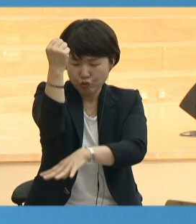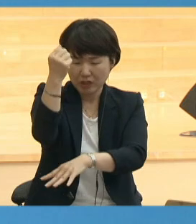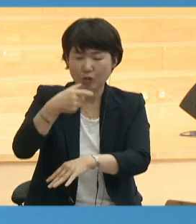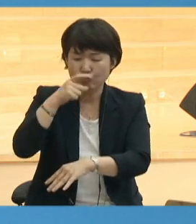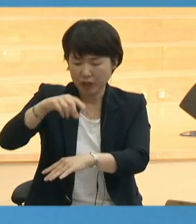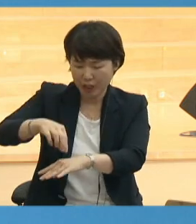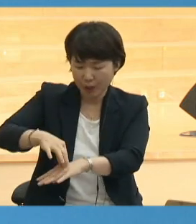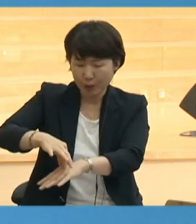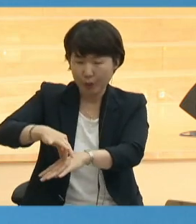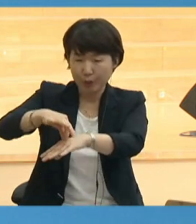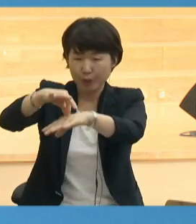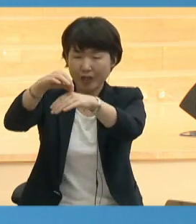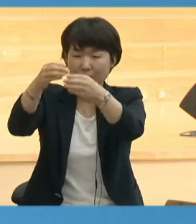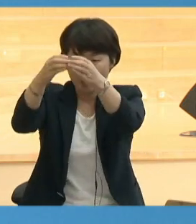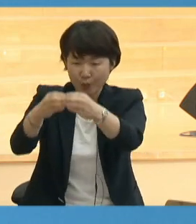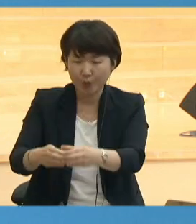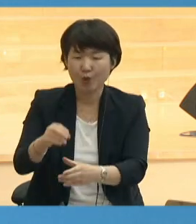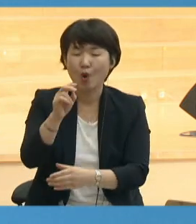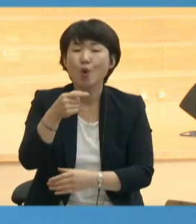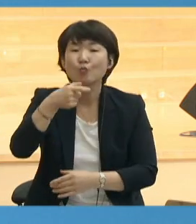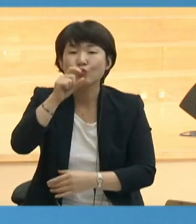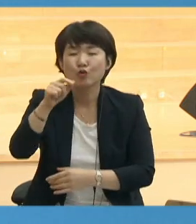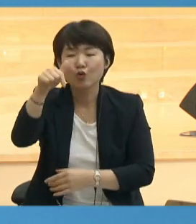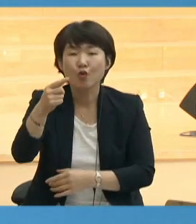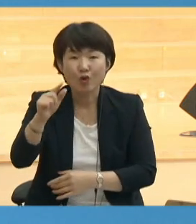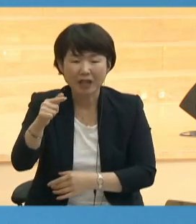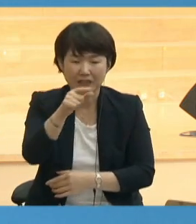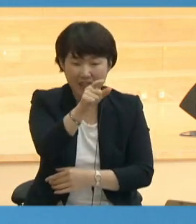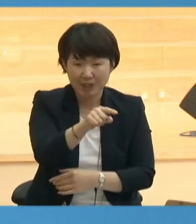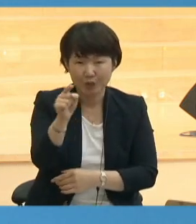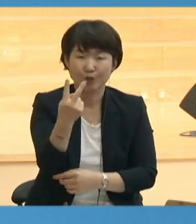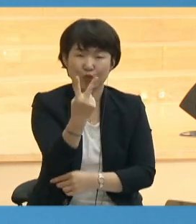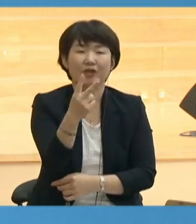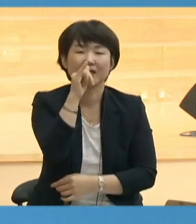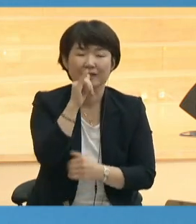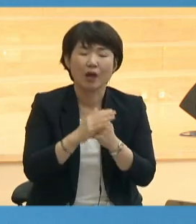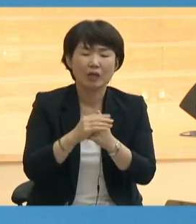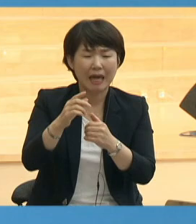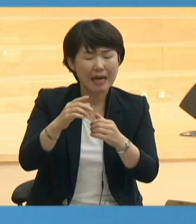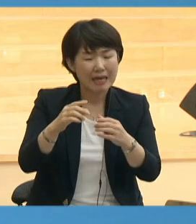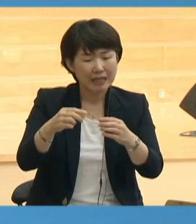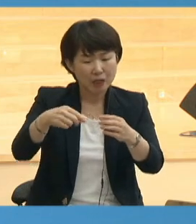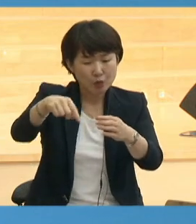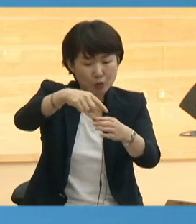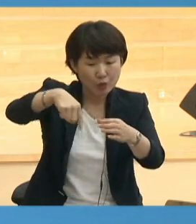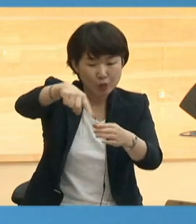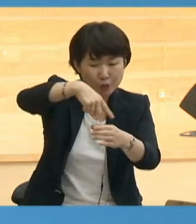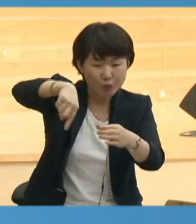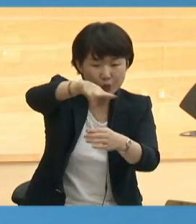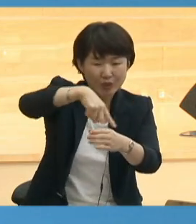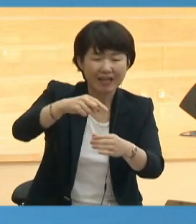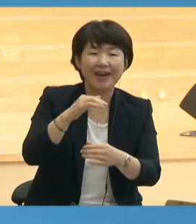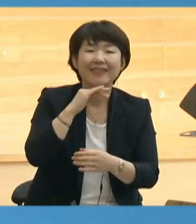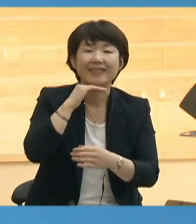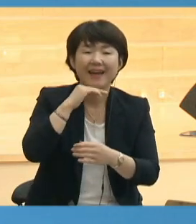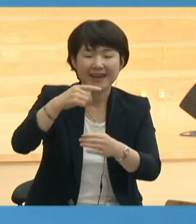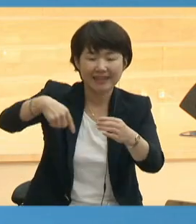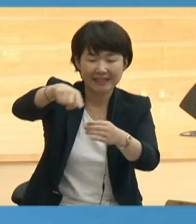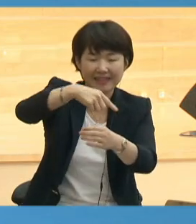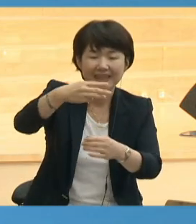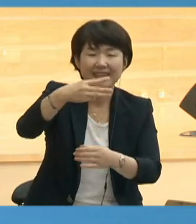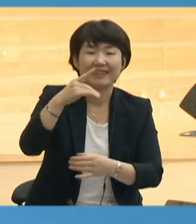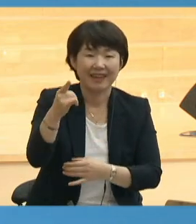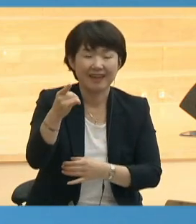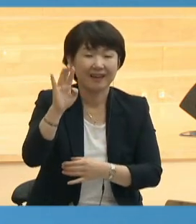최강 과 물건이 있습니다 그리고 형성 철을 화려합니다 그래서 이게 나이테가 되어 지잖아요 근데 이게 극한 상황 속에서도